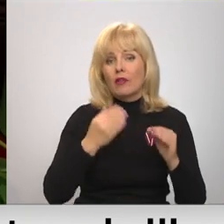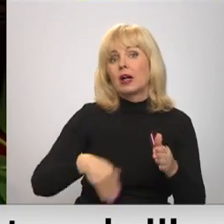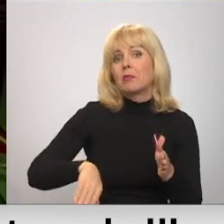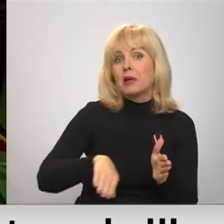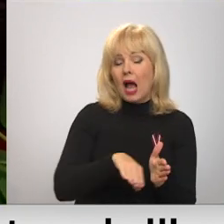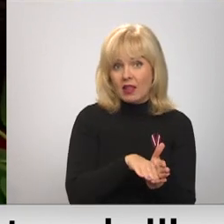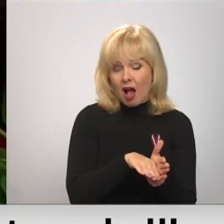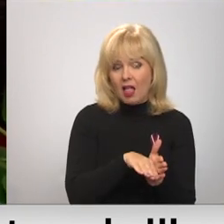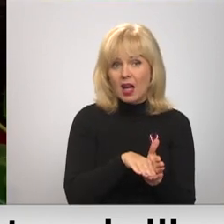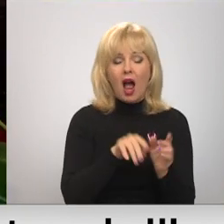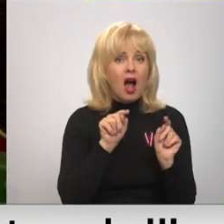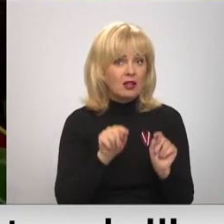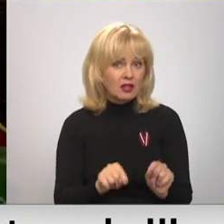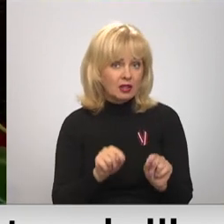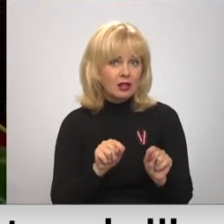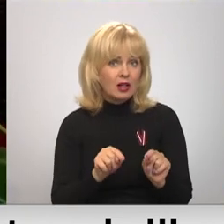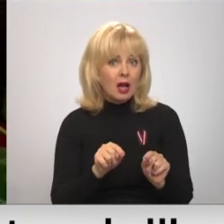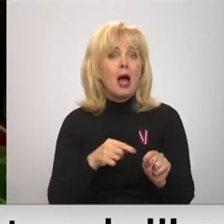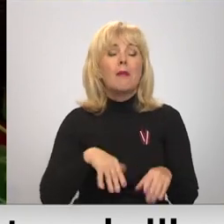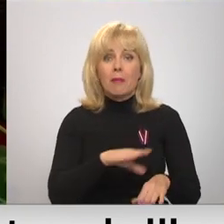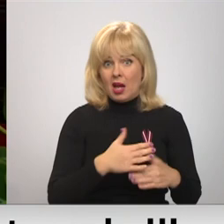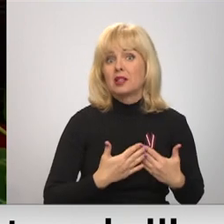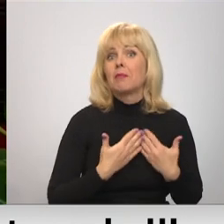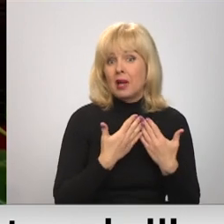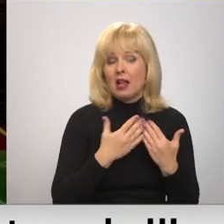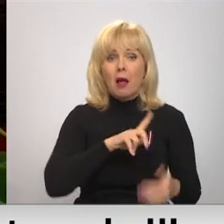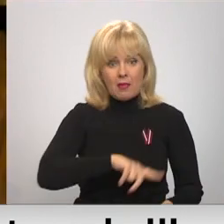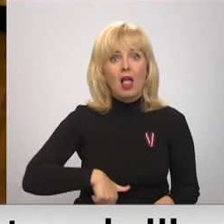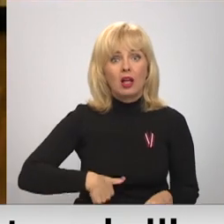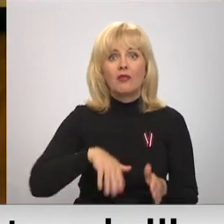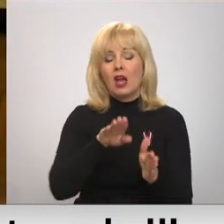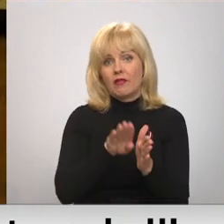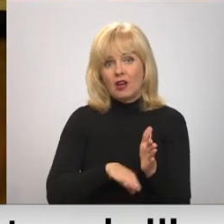piedalījās. Nu, mēs mīlam Latviju vienkārši.